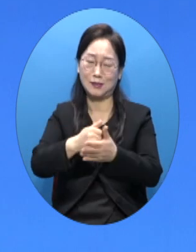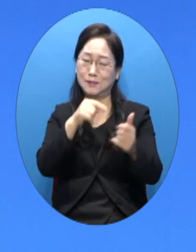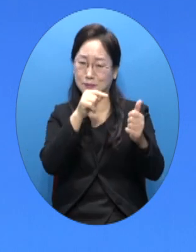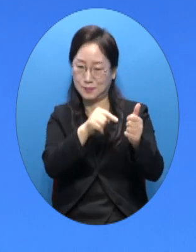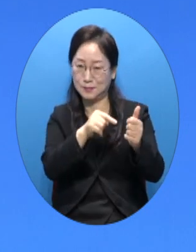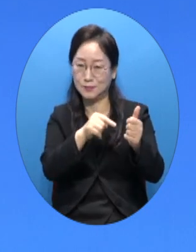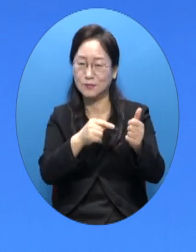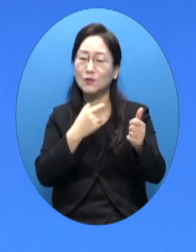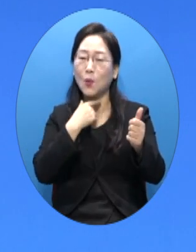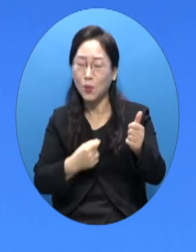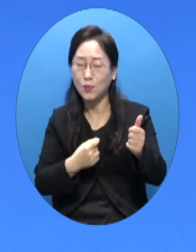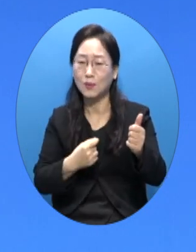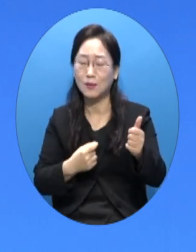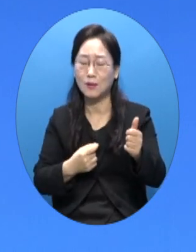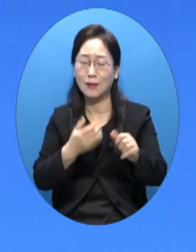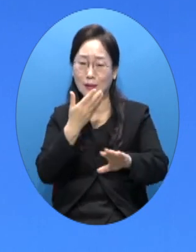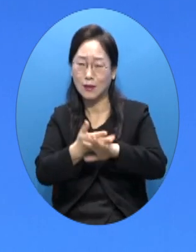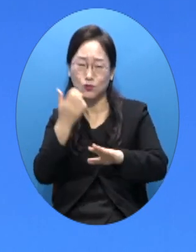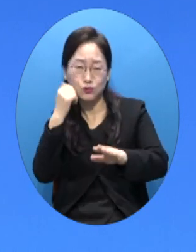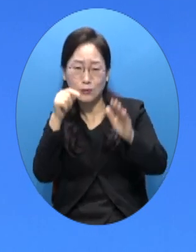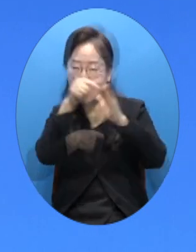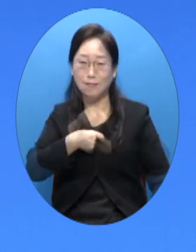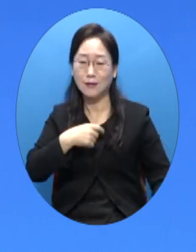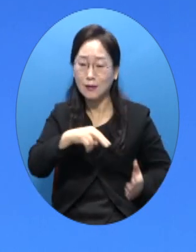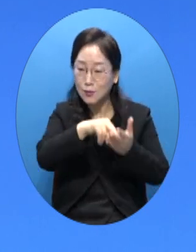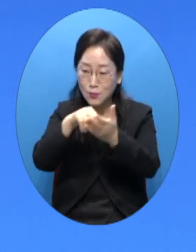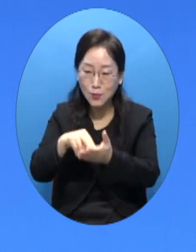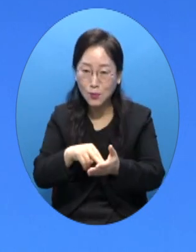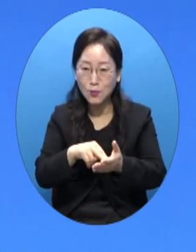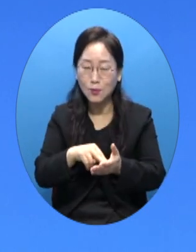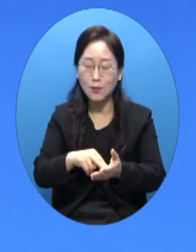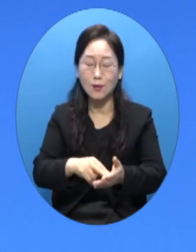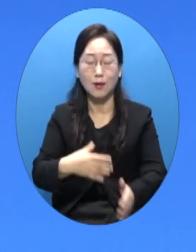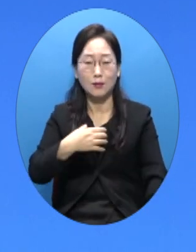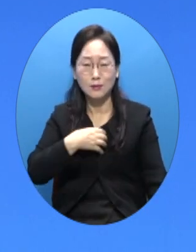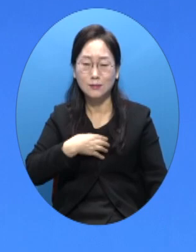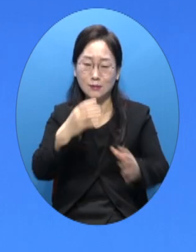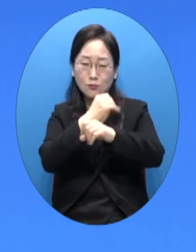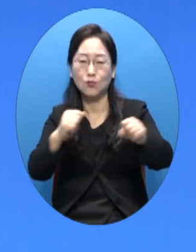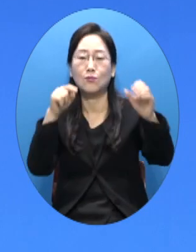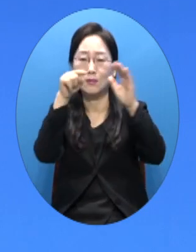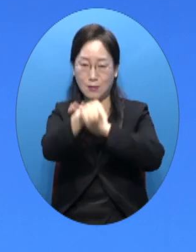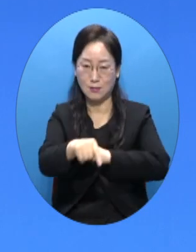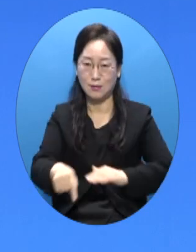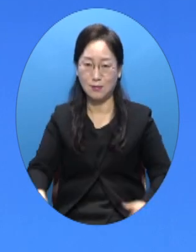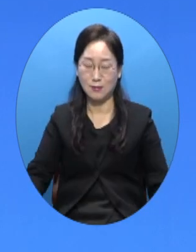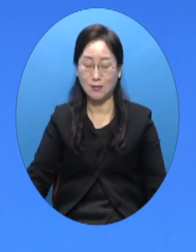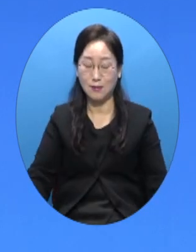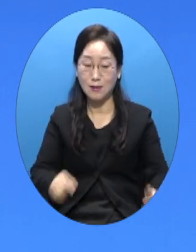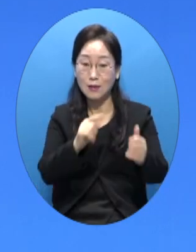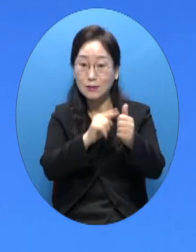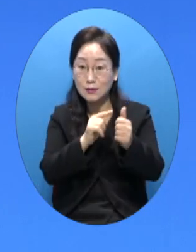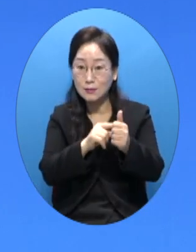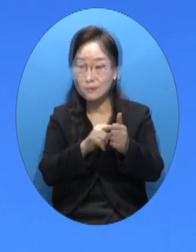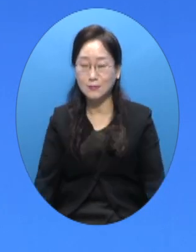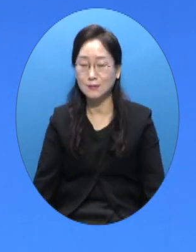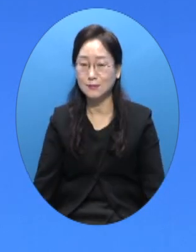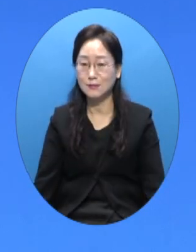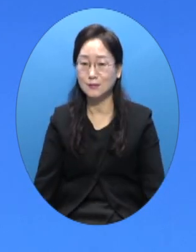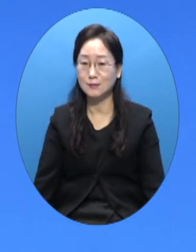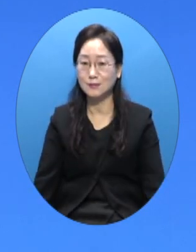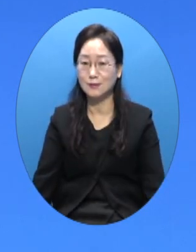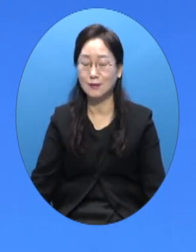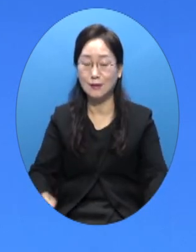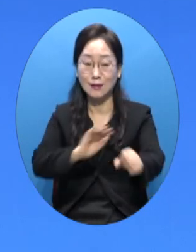위해서 아무도 가지 않는 길 외로운 길 거친 황의 길로 나간 것입니다 하는 그곳에 나가서